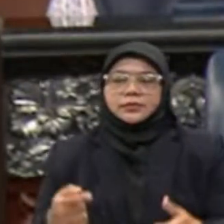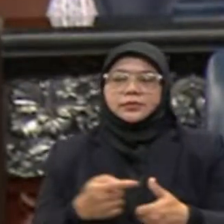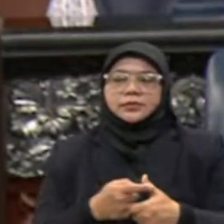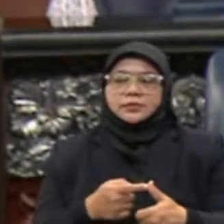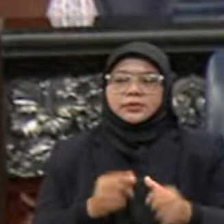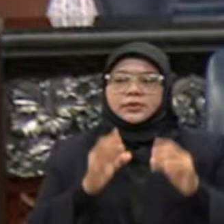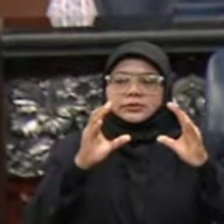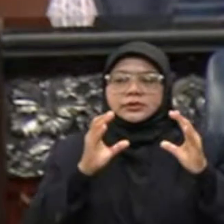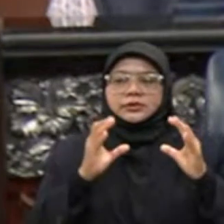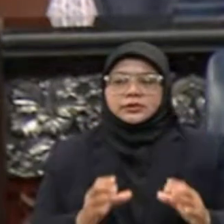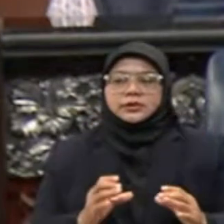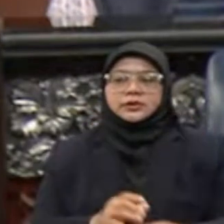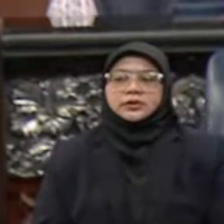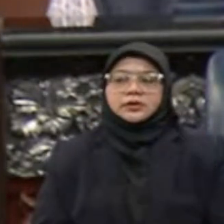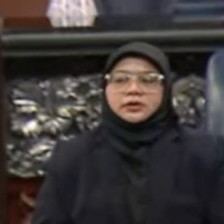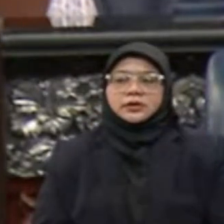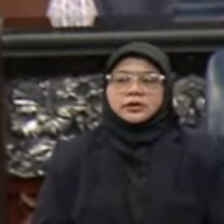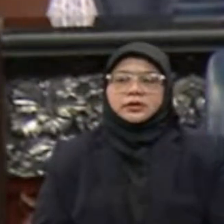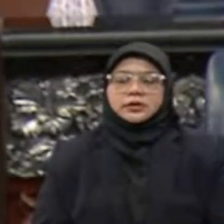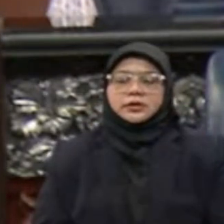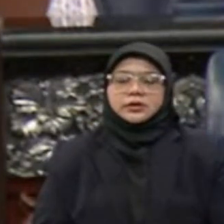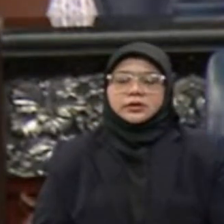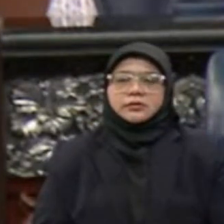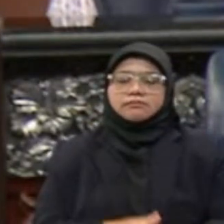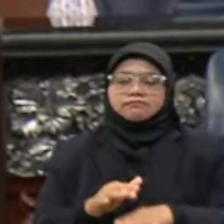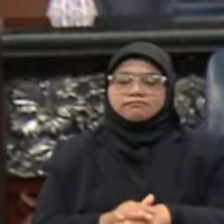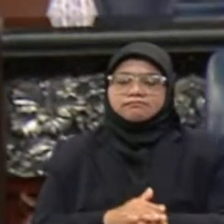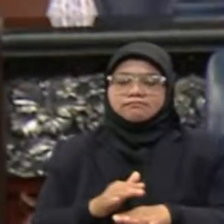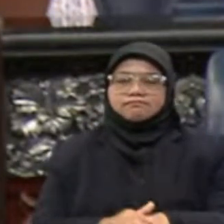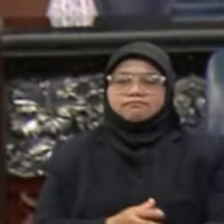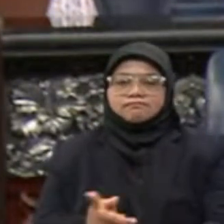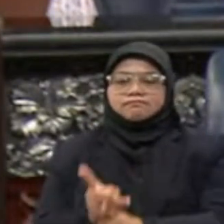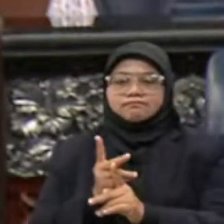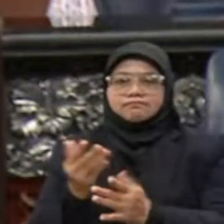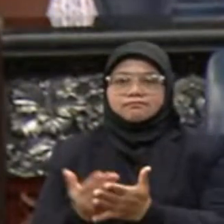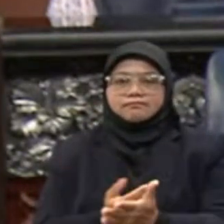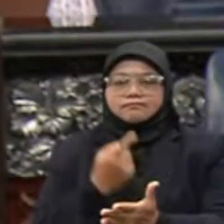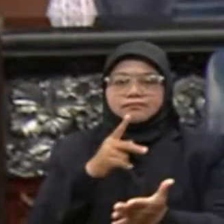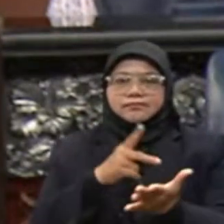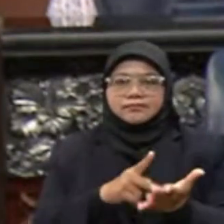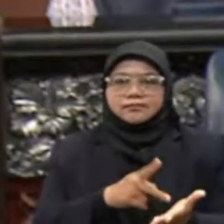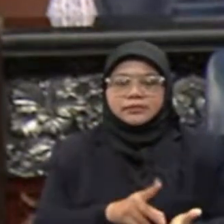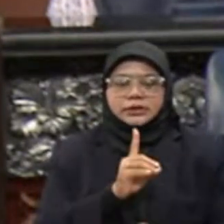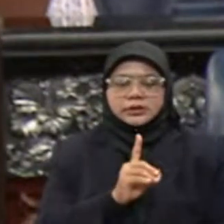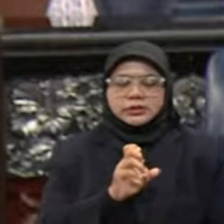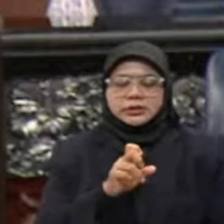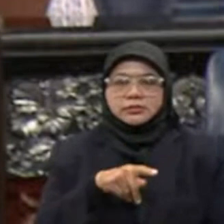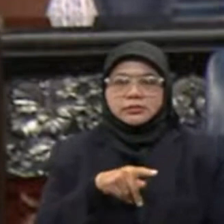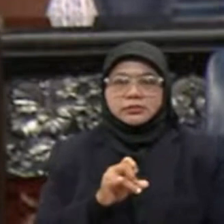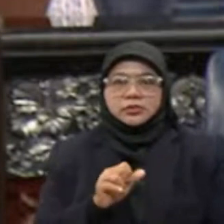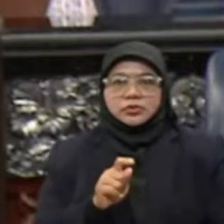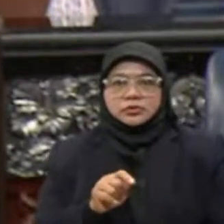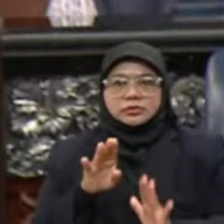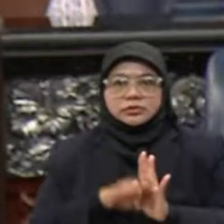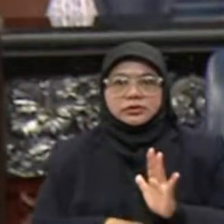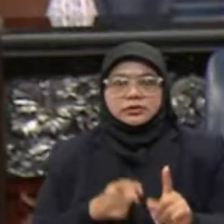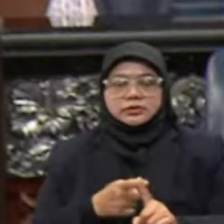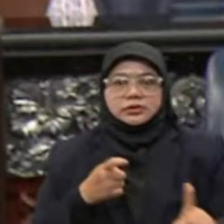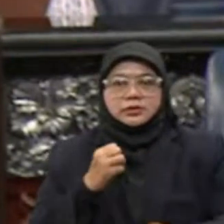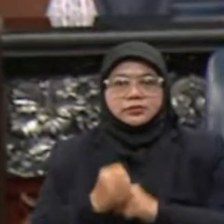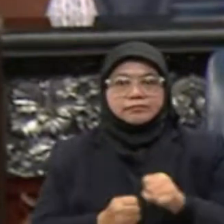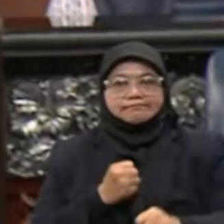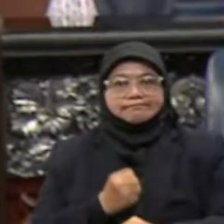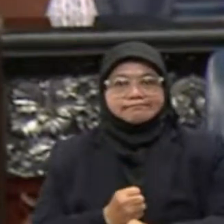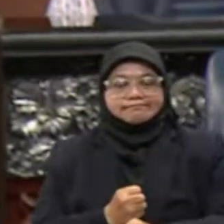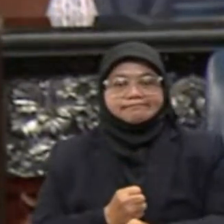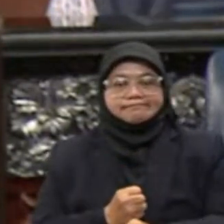konsolidasi fiskal secara berangsur-angsur bagi untuk membiayai defisit ada lebih rendah dibanding tahun sebelumnya